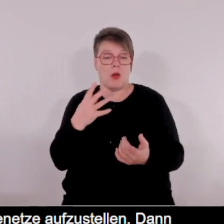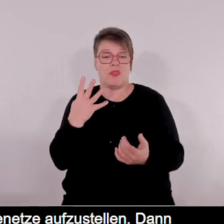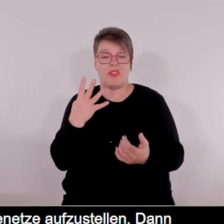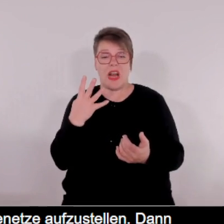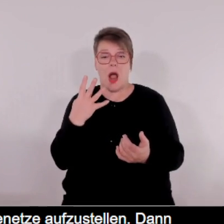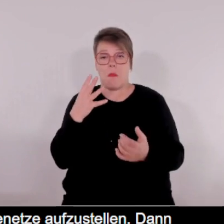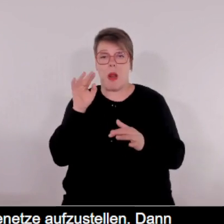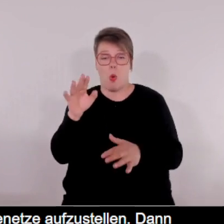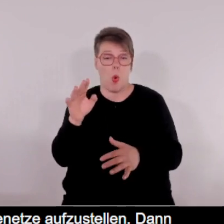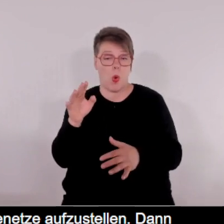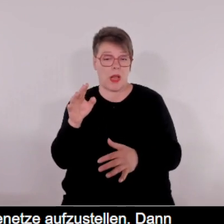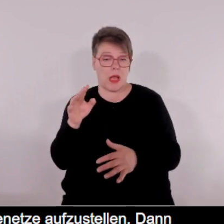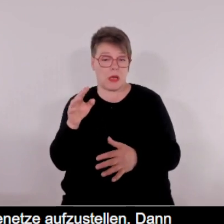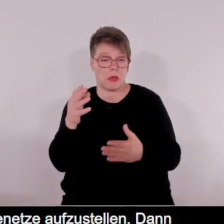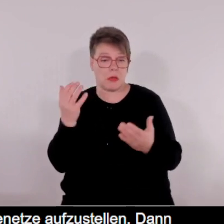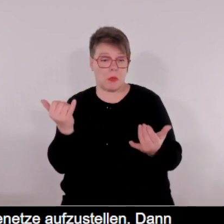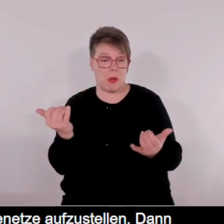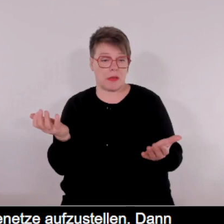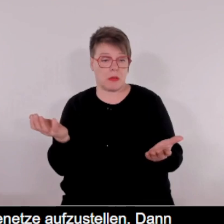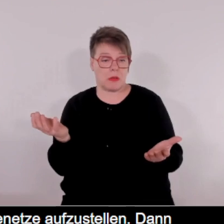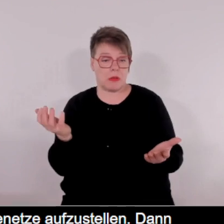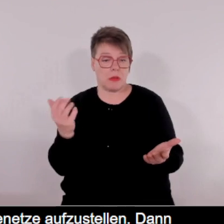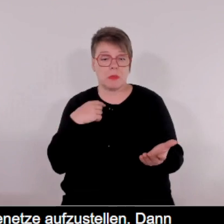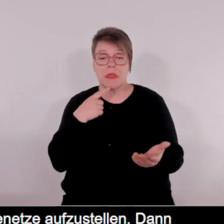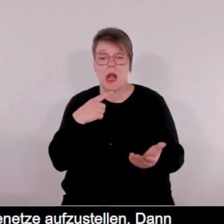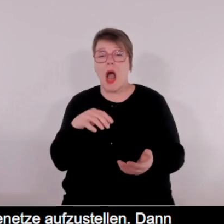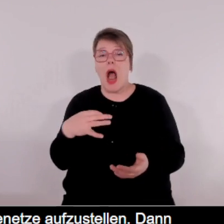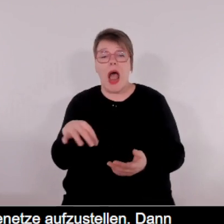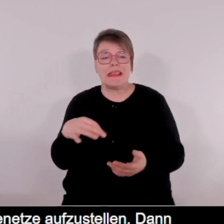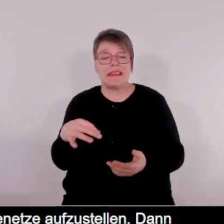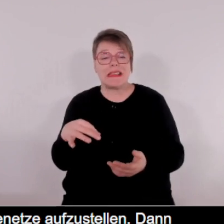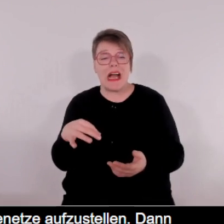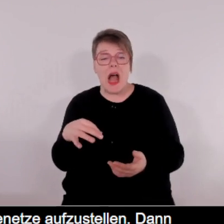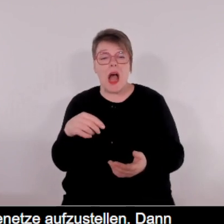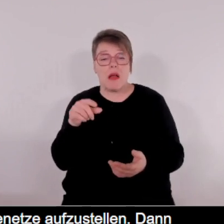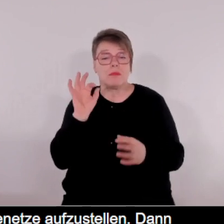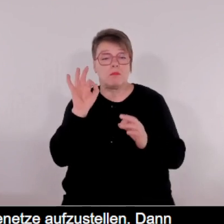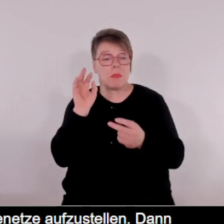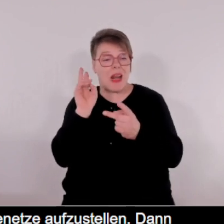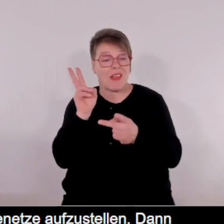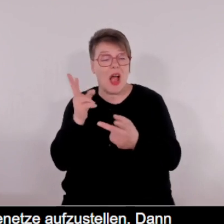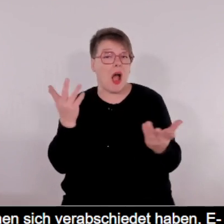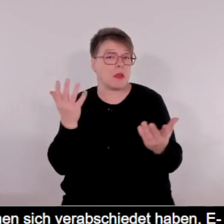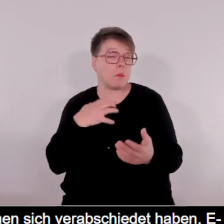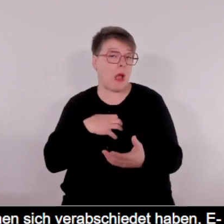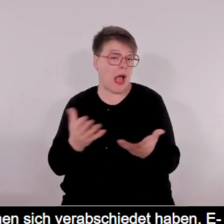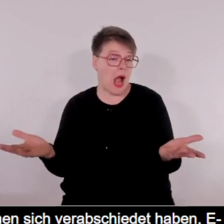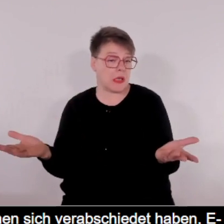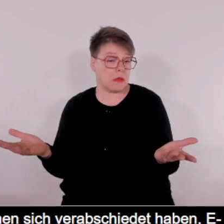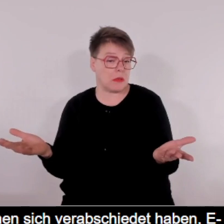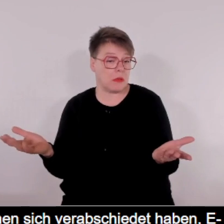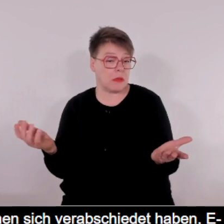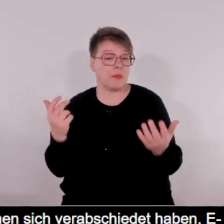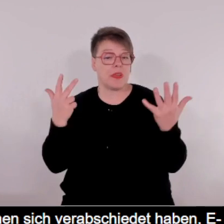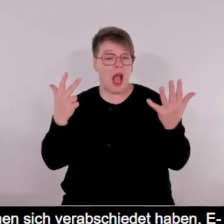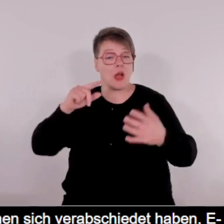Bundesdurchschnitt bei 49 Millionen PKWs nur 2,1 Millionen an reinen Elektroautos haben, also